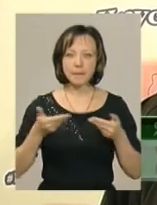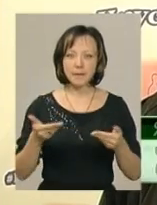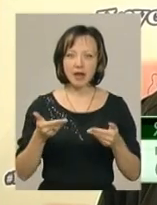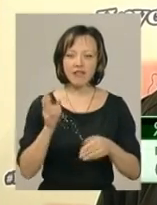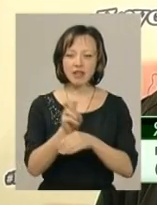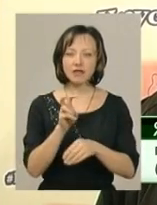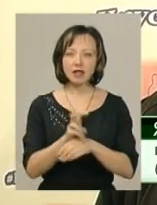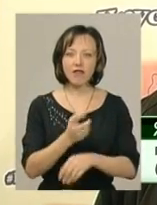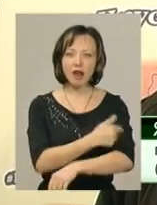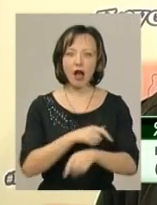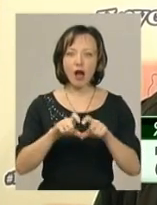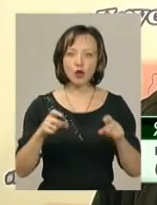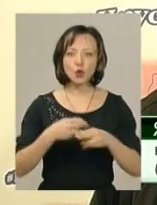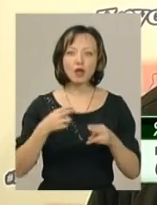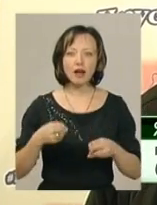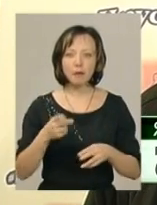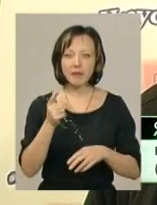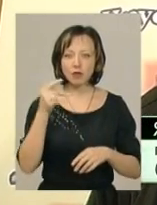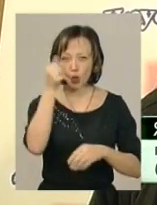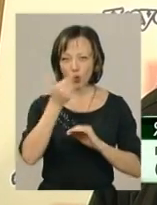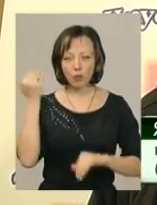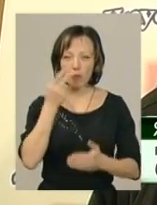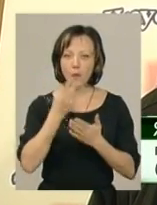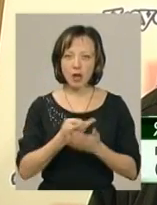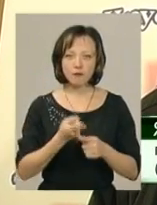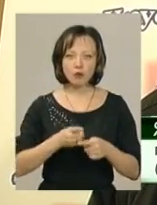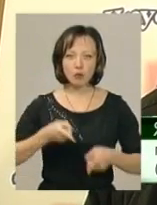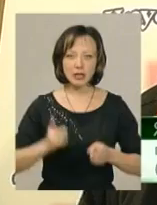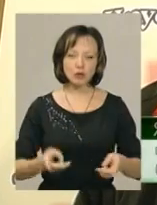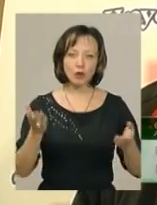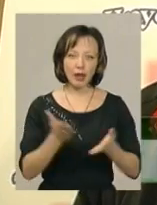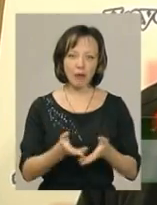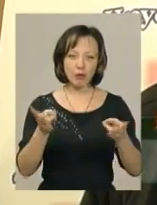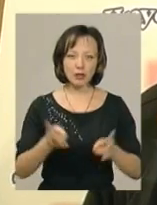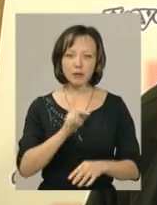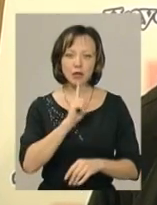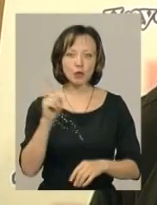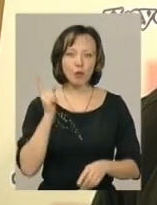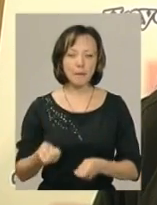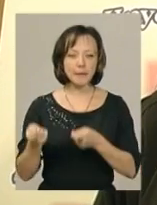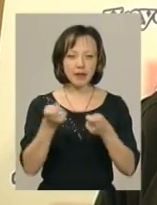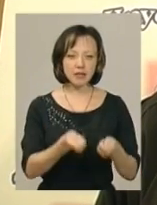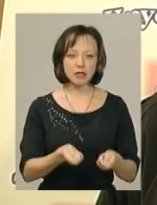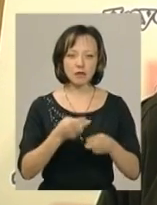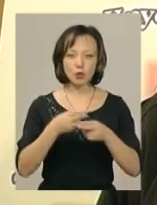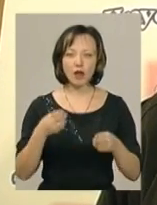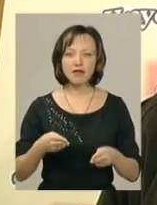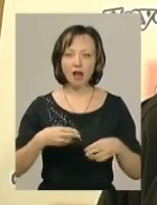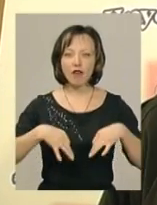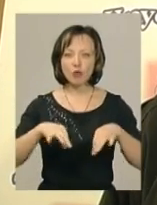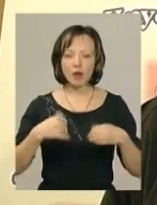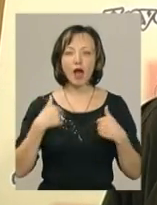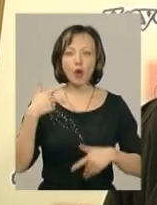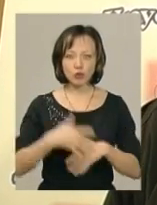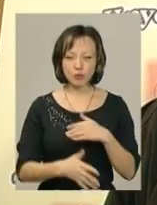лікарню в Дунаїв цих півтори роки тому і побачили, що в цьому дійсно є потреба. Рік тому ми привезли в Дунаївці автомобіль і я